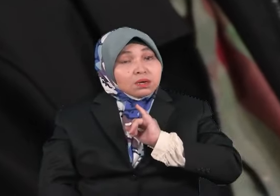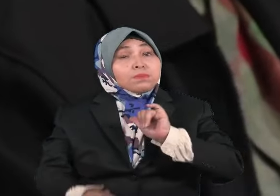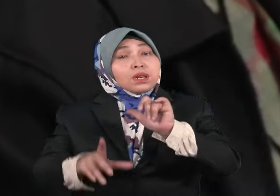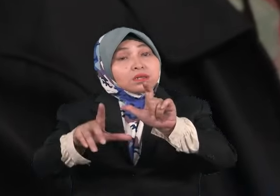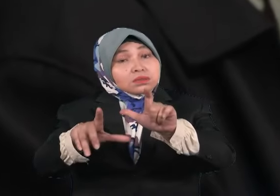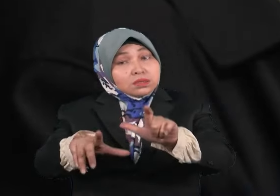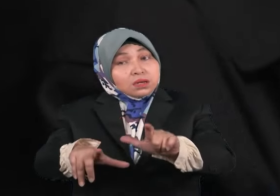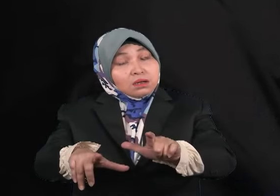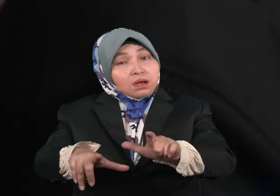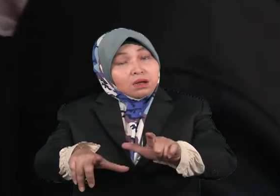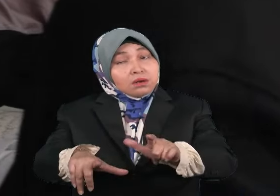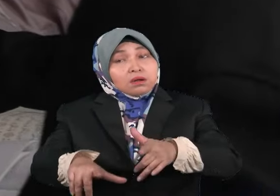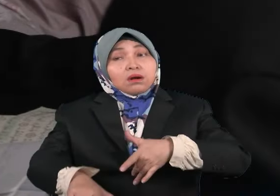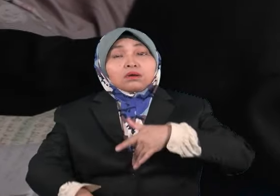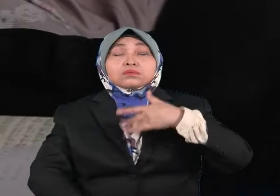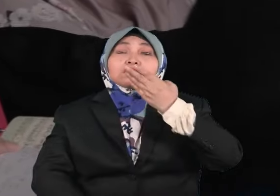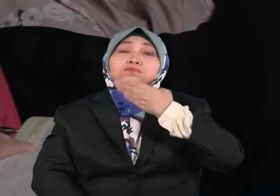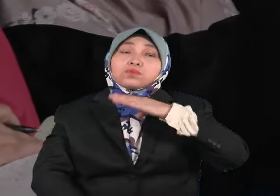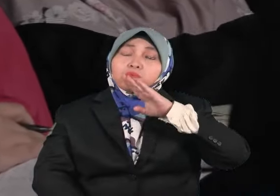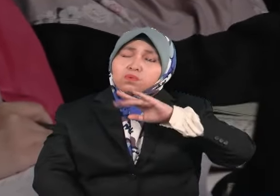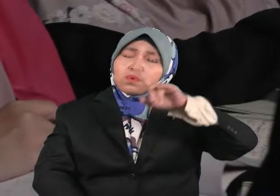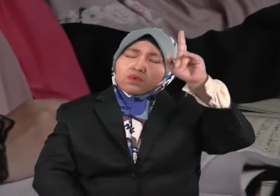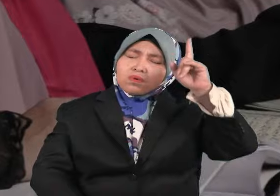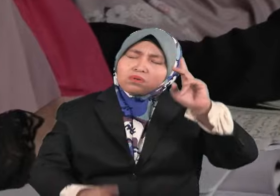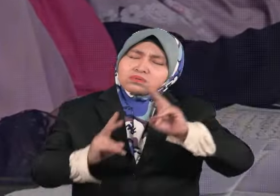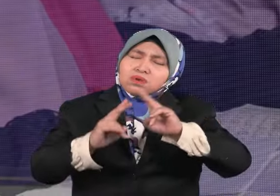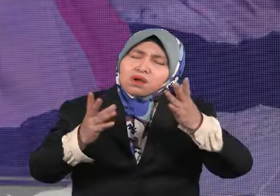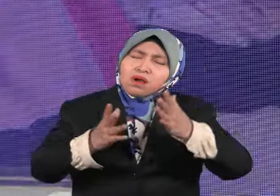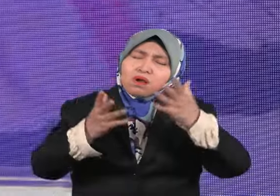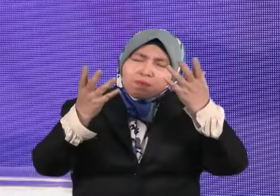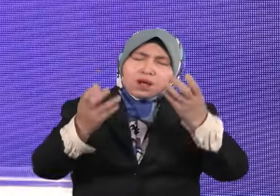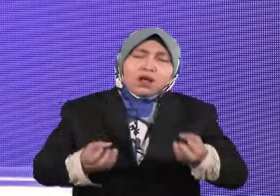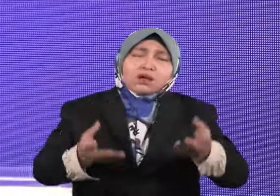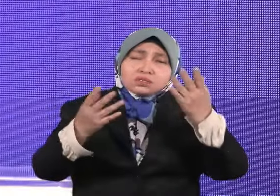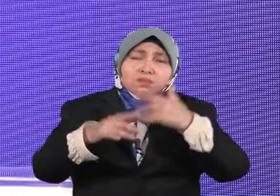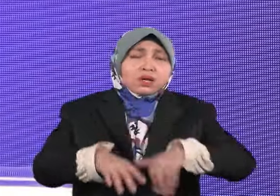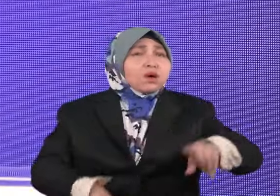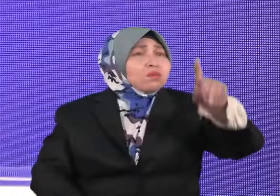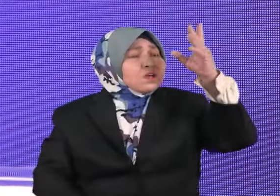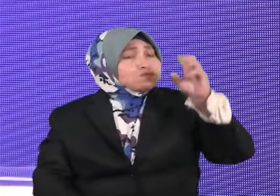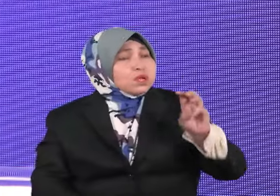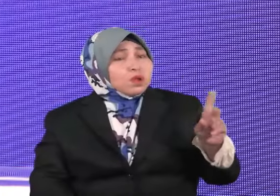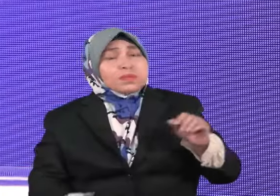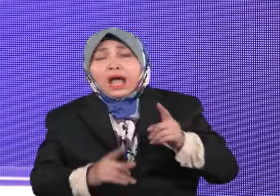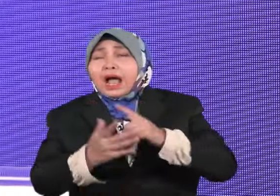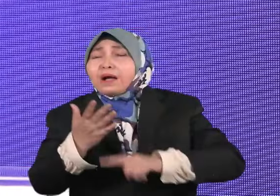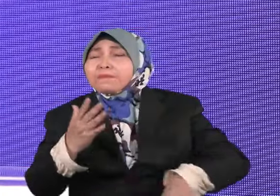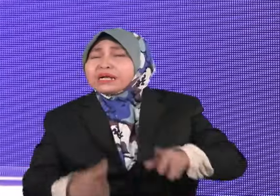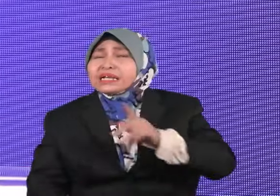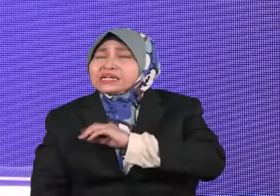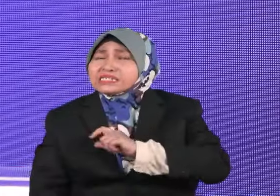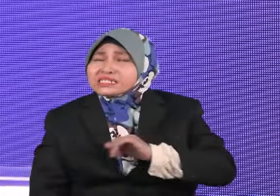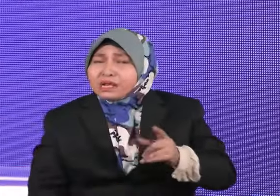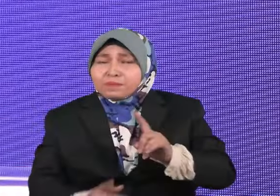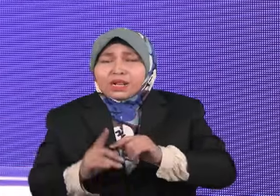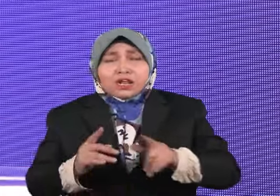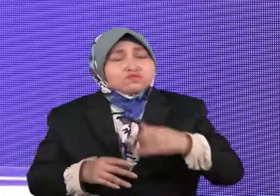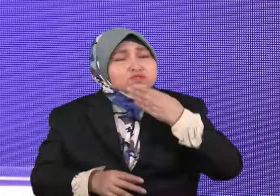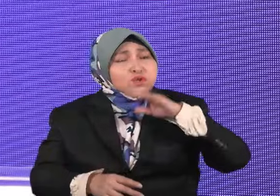meletakkan rasa syukur yang amat sangat kepada Allah Subhanahu Wa Taala. Apa kesan apabila seseorang itu bersyukur?